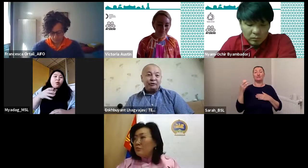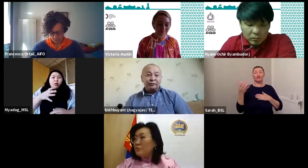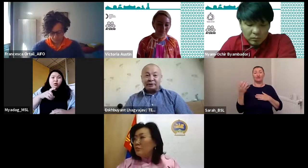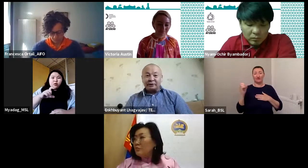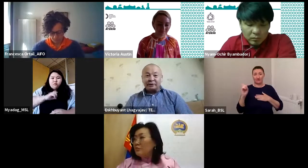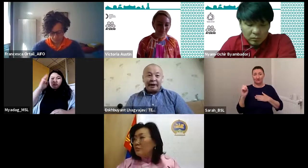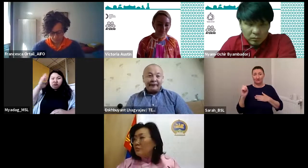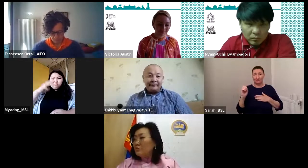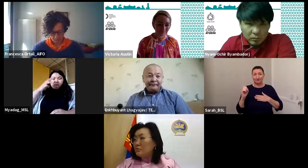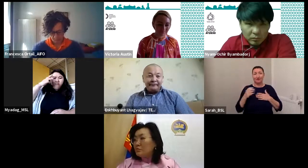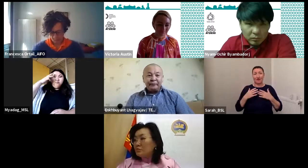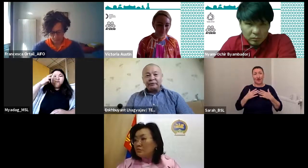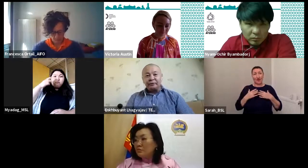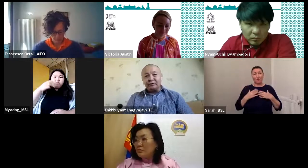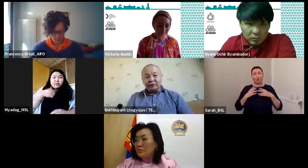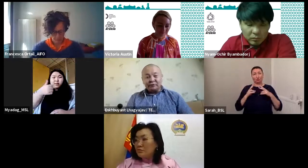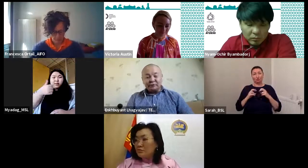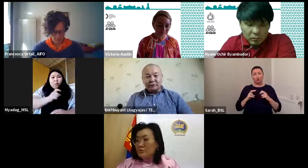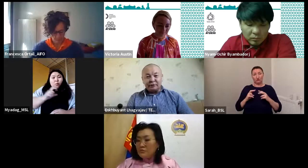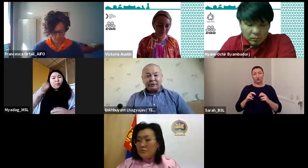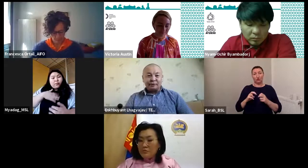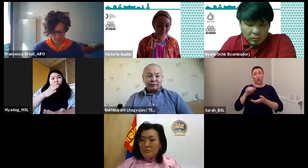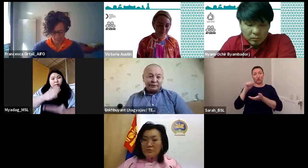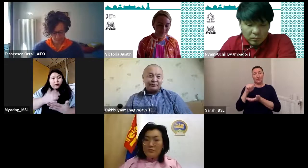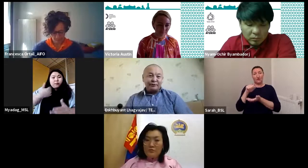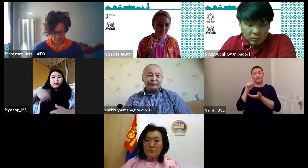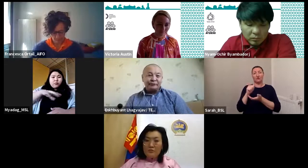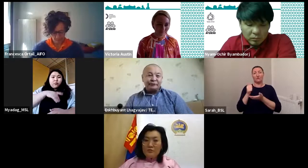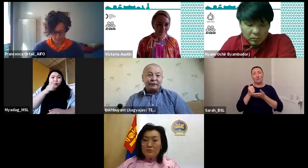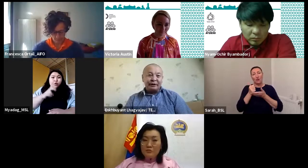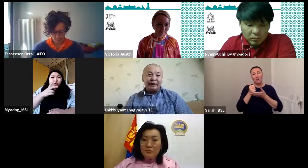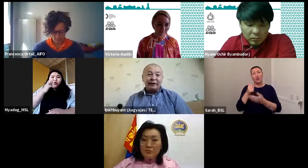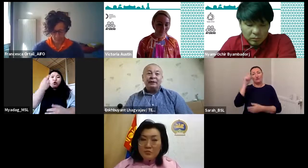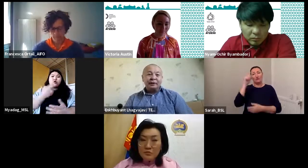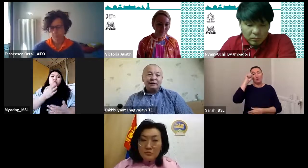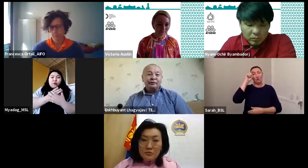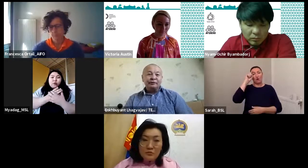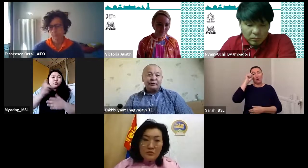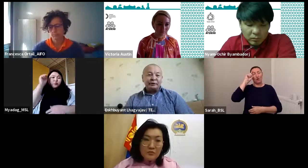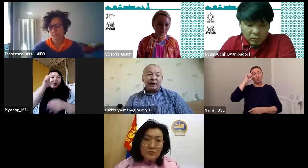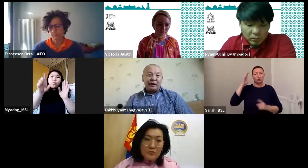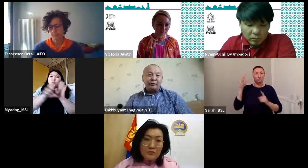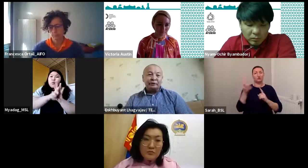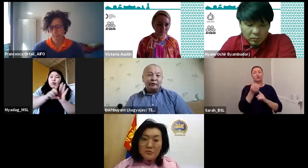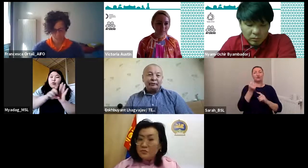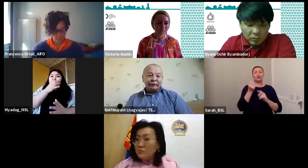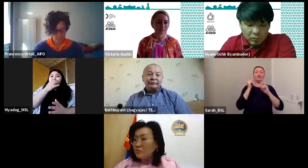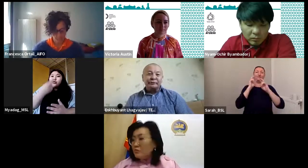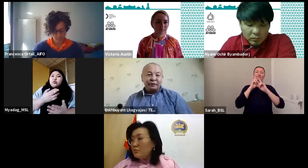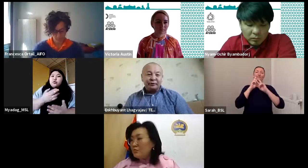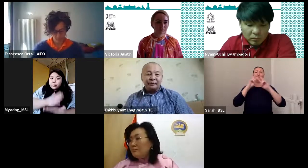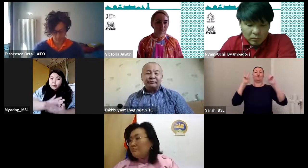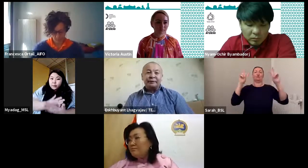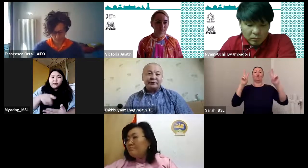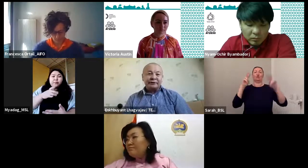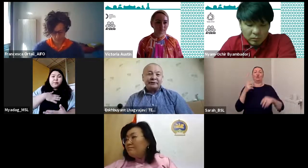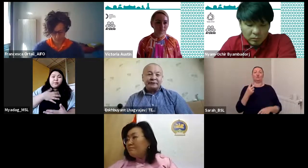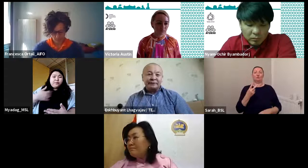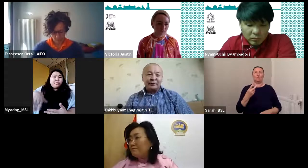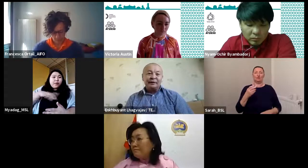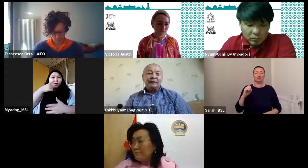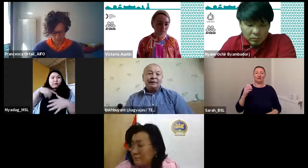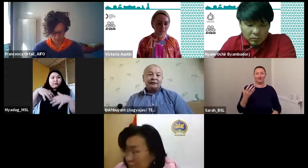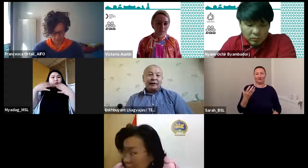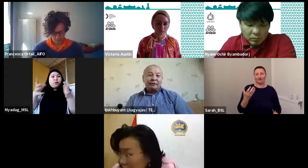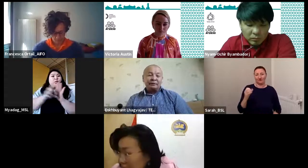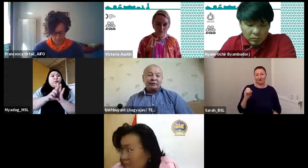сайн хүмүүс биднэрт байна. Бид хүний нөөцтэй байна, суралцах боломжтой байна. Энэ бол бидний хамгийн том боломжоо гэж би бол ингэж хэлэх гэсэн юм